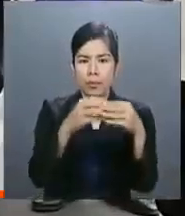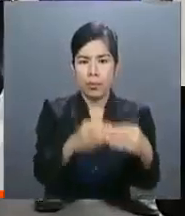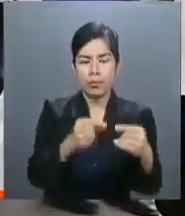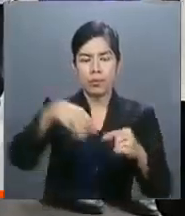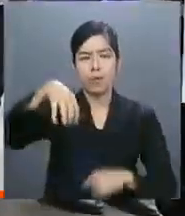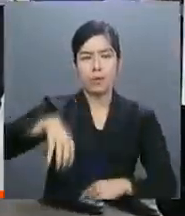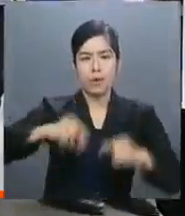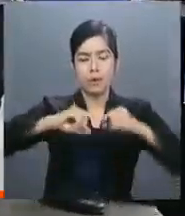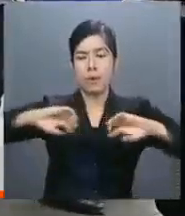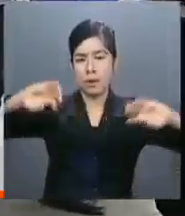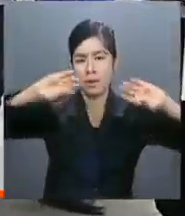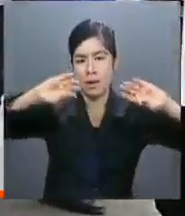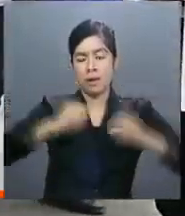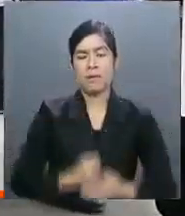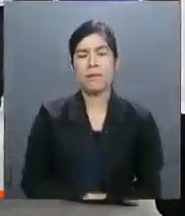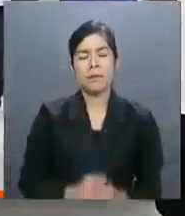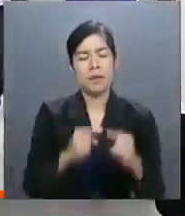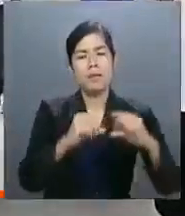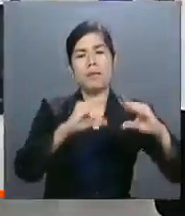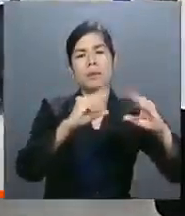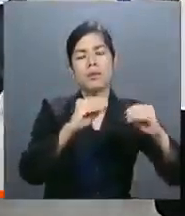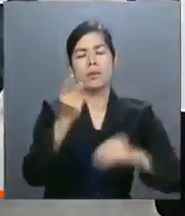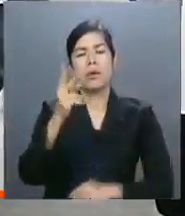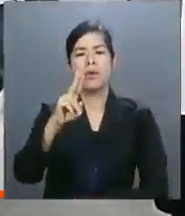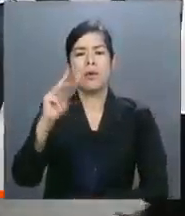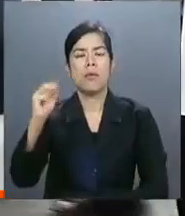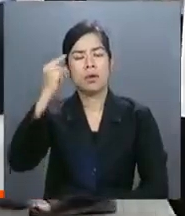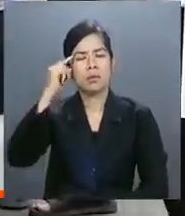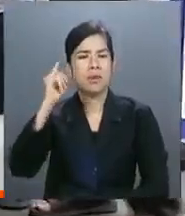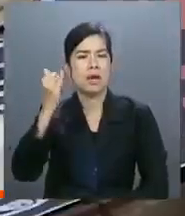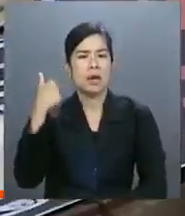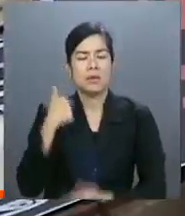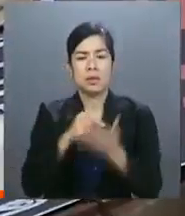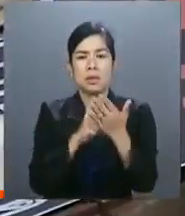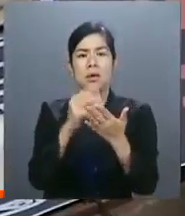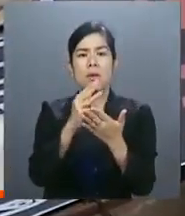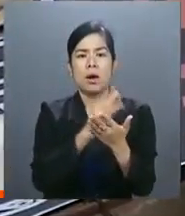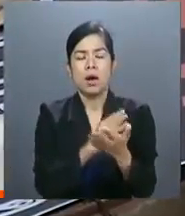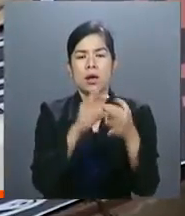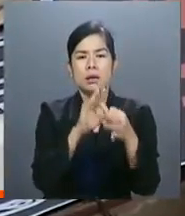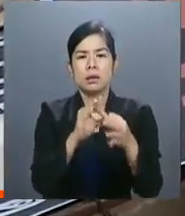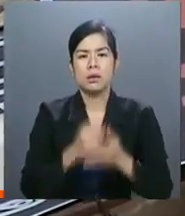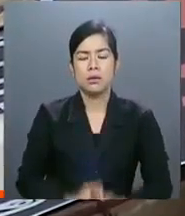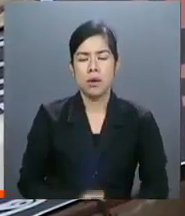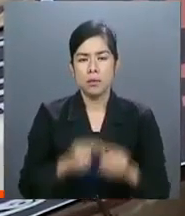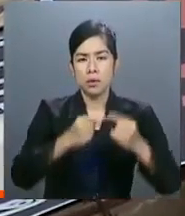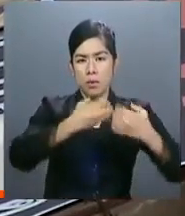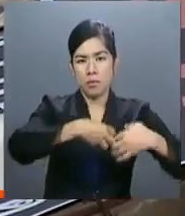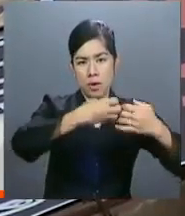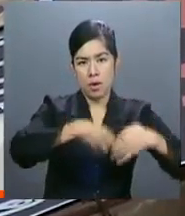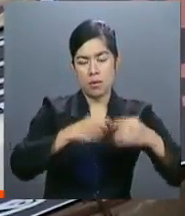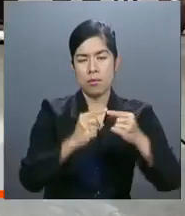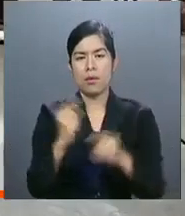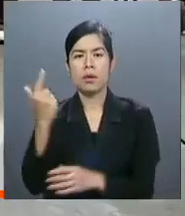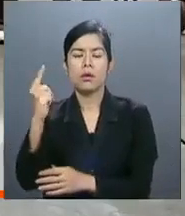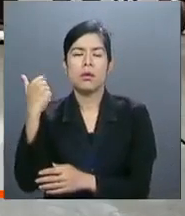รีหลังคาดการว่าอาจมีการเสนอวาระต่อใบอนุญาตประกอบโลหกรรมให้กับเหมืองแร่ทองคำชาตรีของบริษัทอัครารี